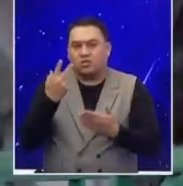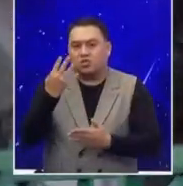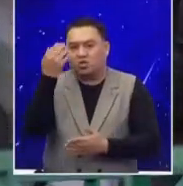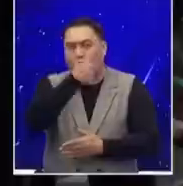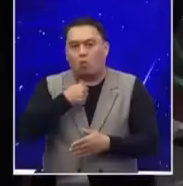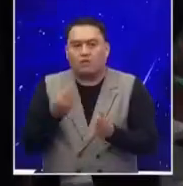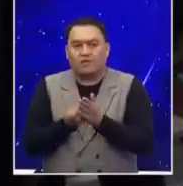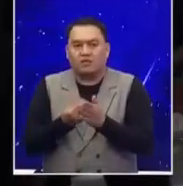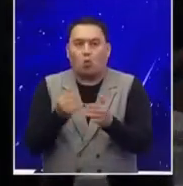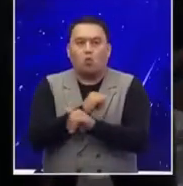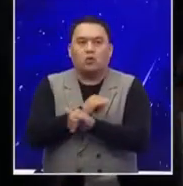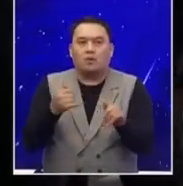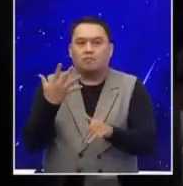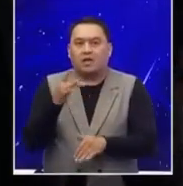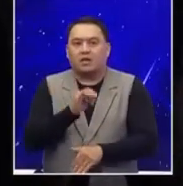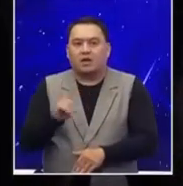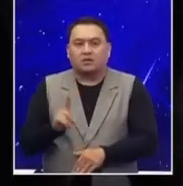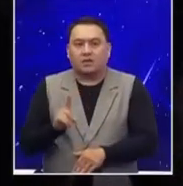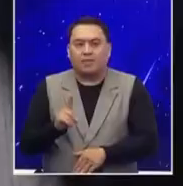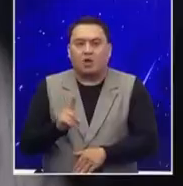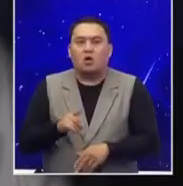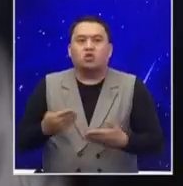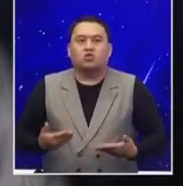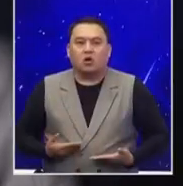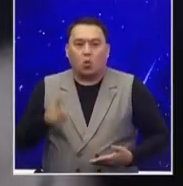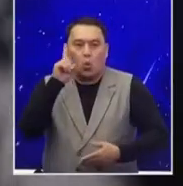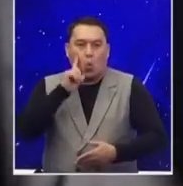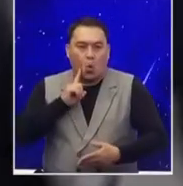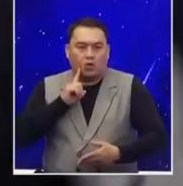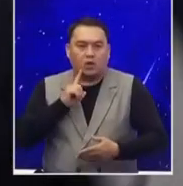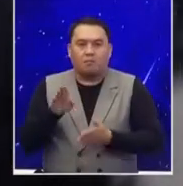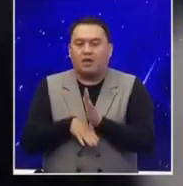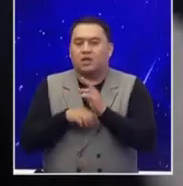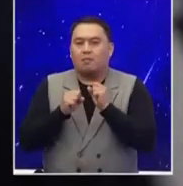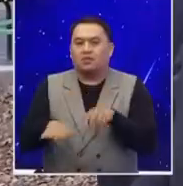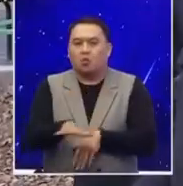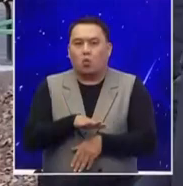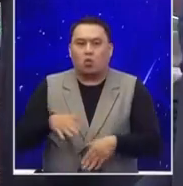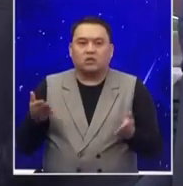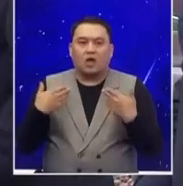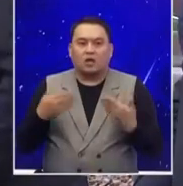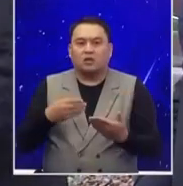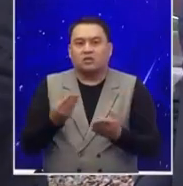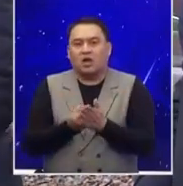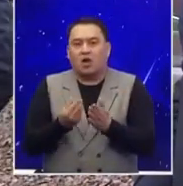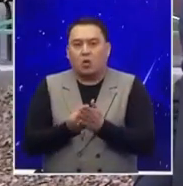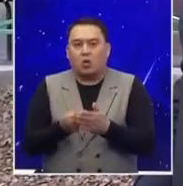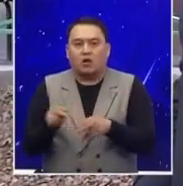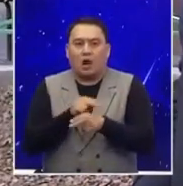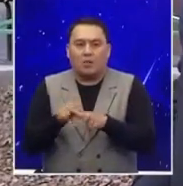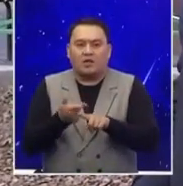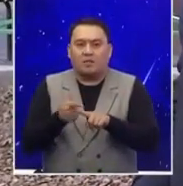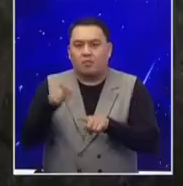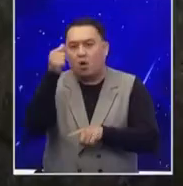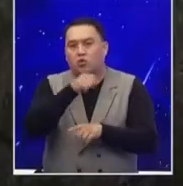года финансирование увеличилось в 5 раз для того, чтобы у жителей были комфортные и безопасные зоны отдыха. На эти средства должны отремонтировать в этом